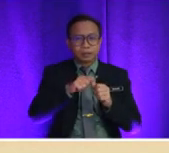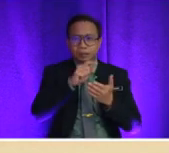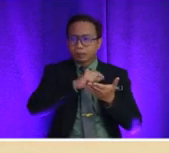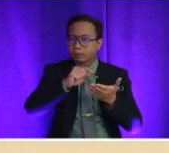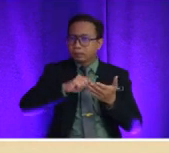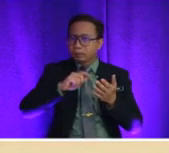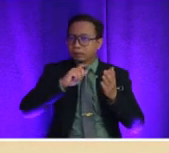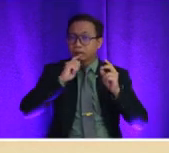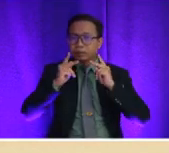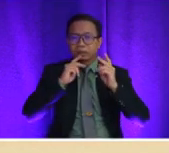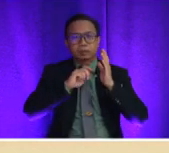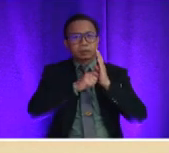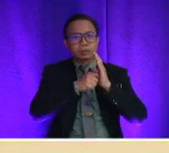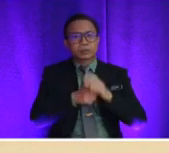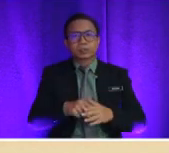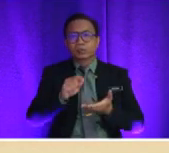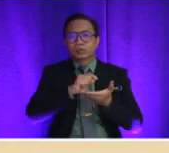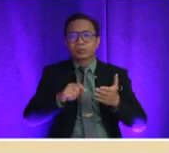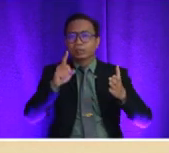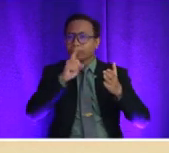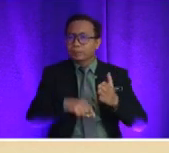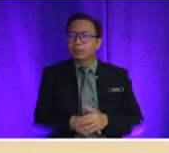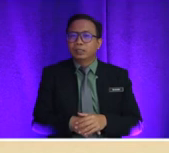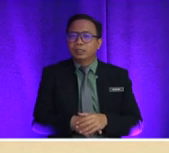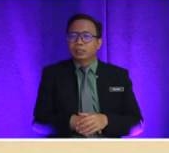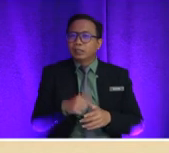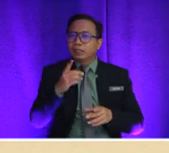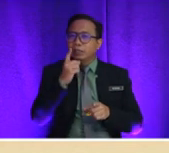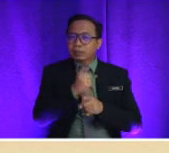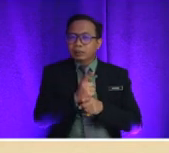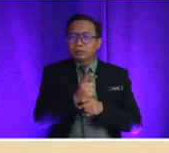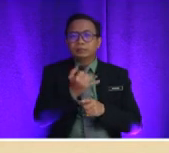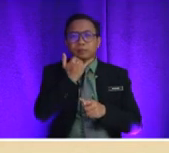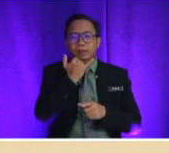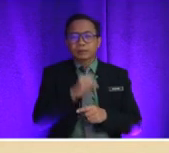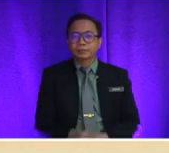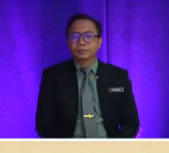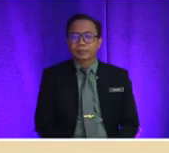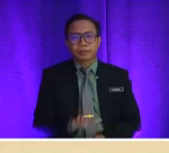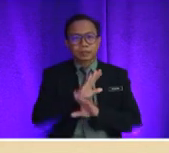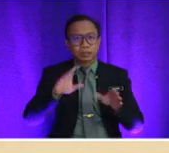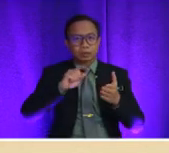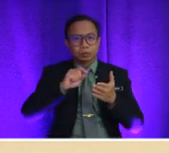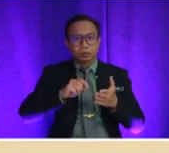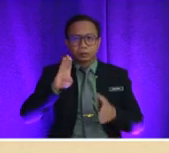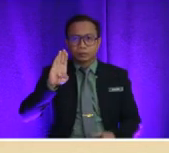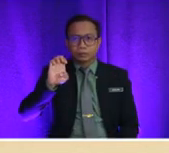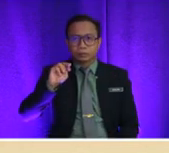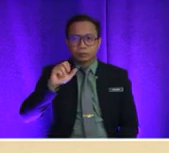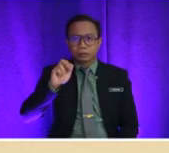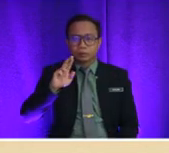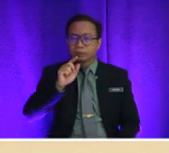kata kunci dia oke oke tulis apa Nak tulis betul dan juga salah jangan tulis benar yang